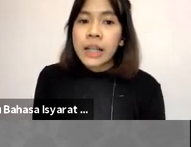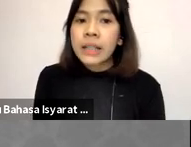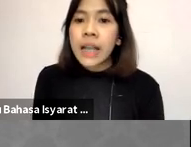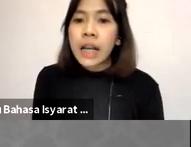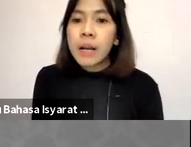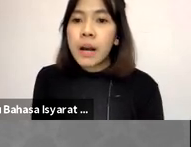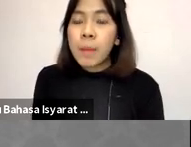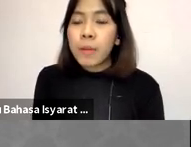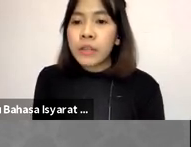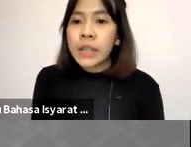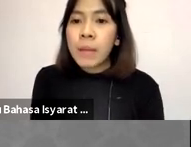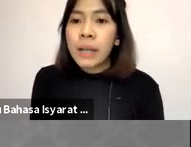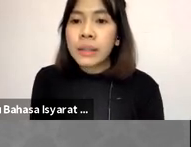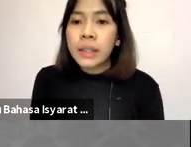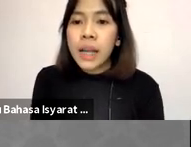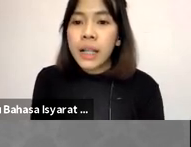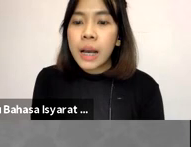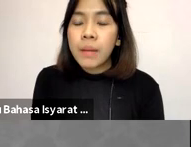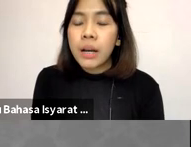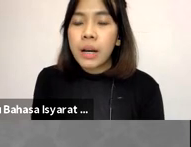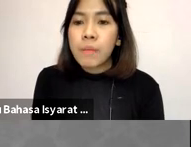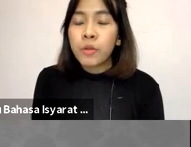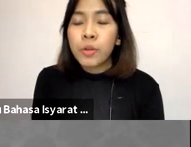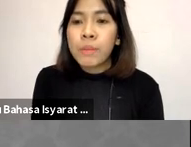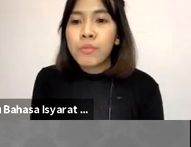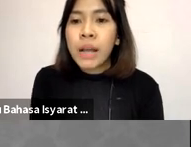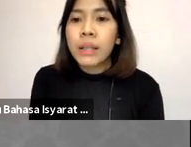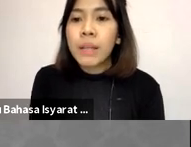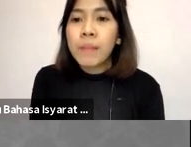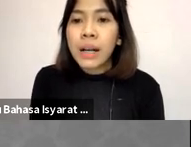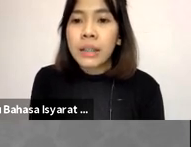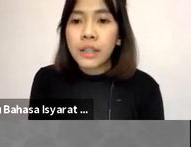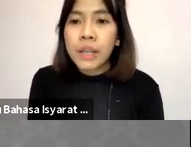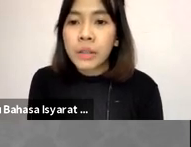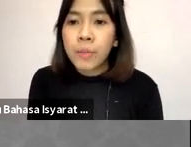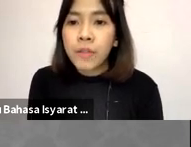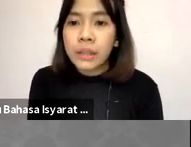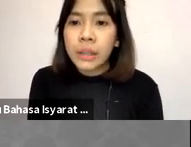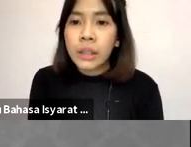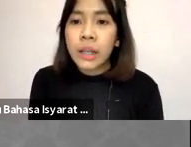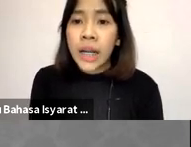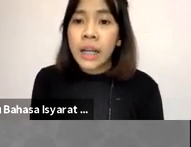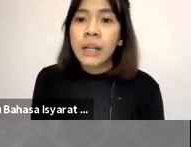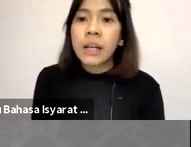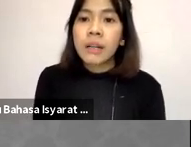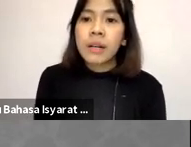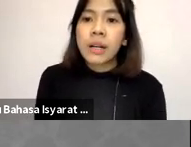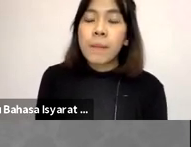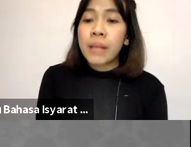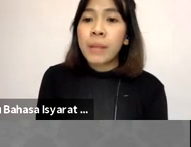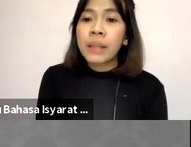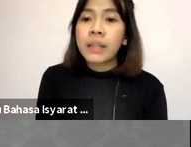dan sekarang prosesnya masih dalam untuk membuat lembaga sertifikasi profesi terkena